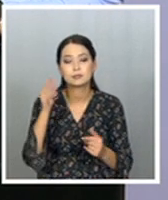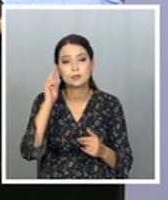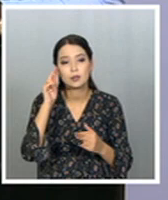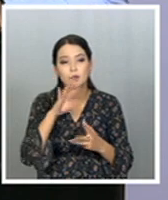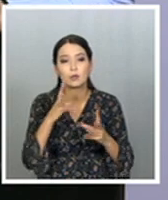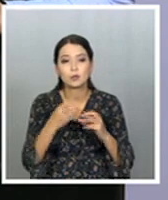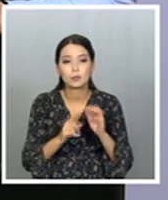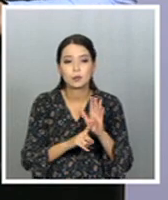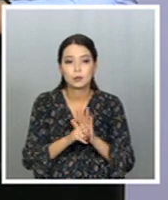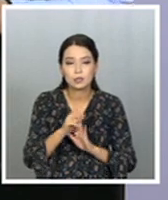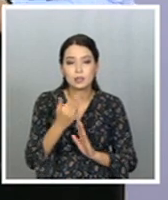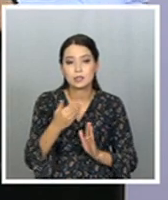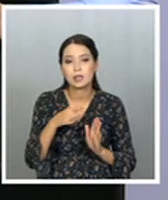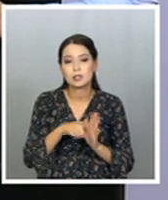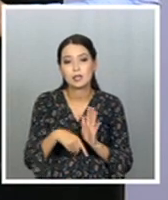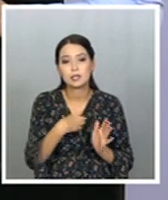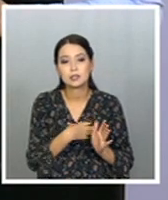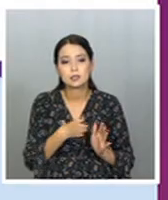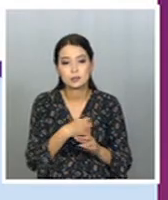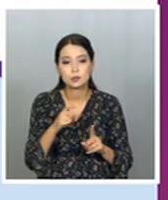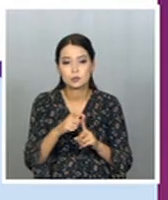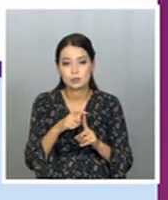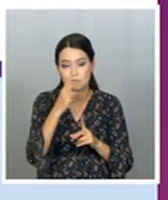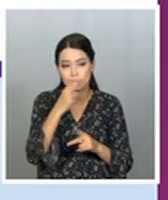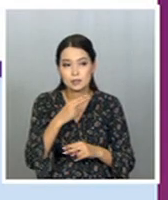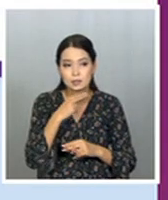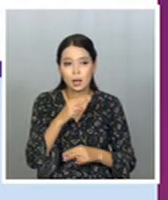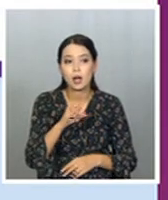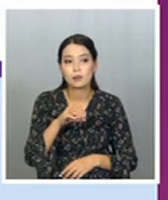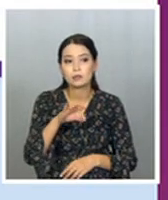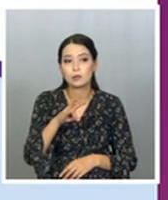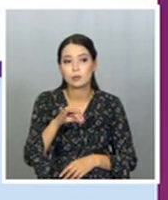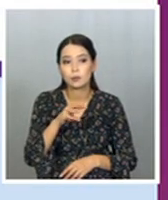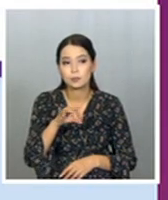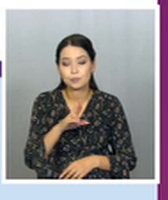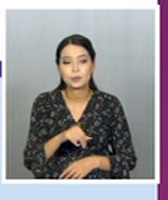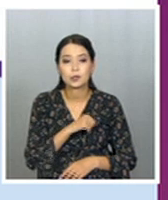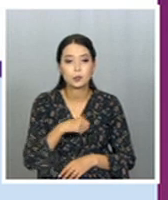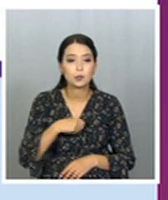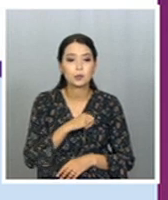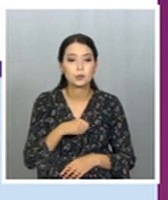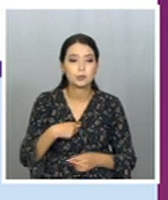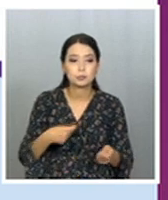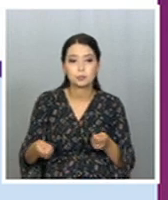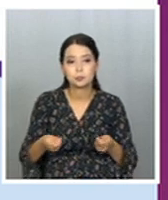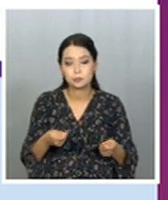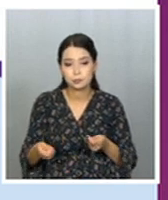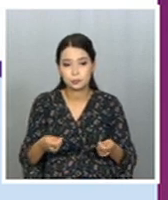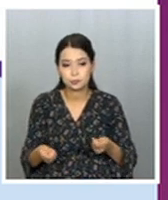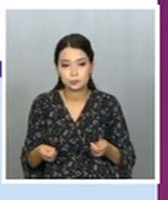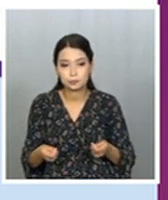қолданылатын грек сөздерге назар аударыңыздар. Автономия грек тілінен аударғанда өзін-өзін басқару деген мағынаны